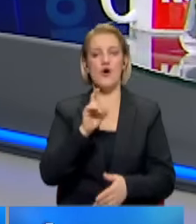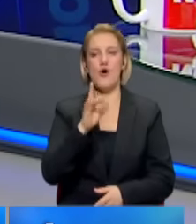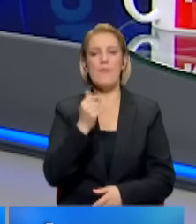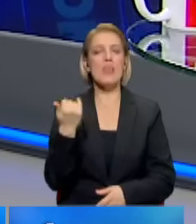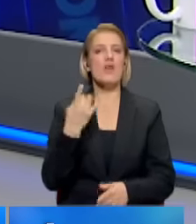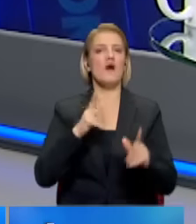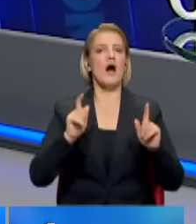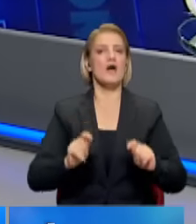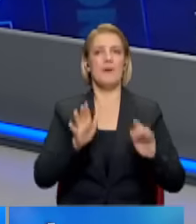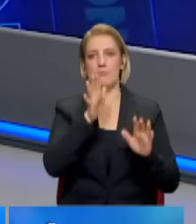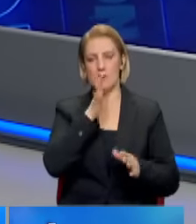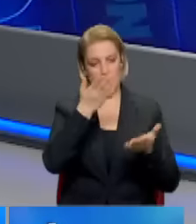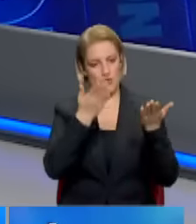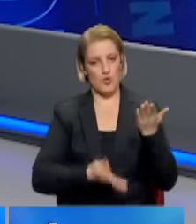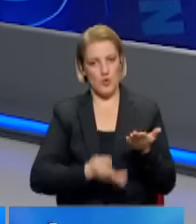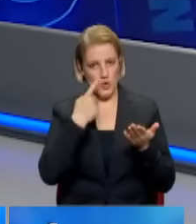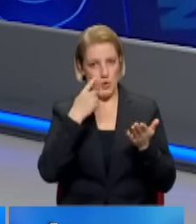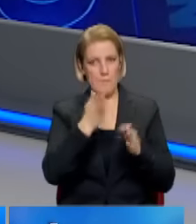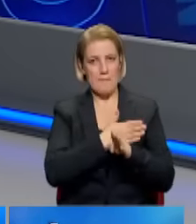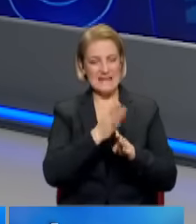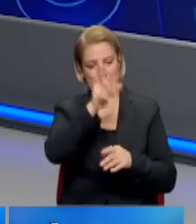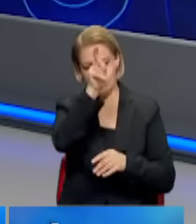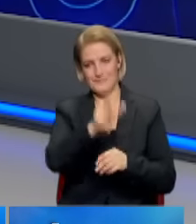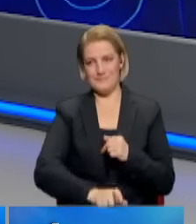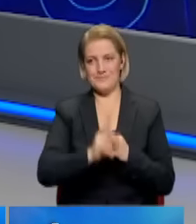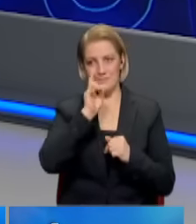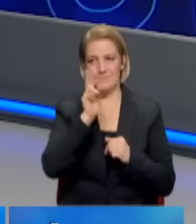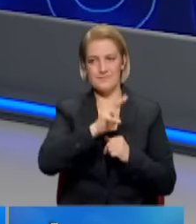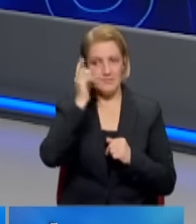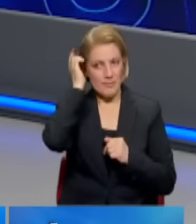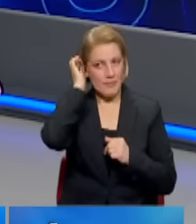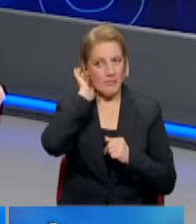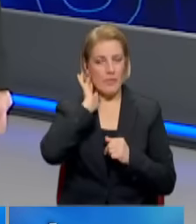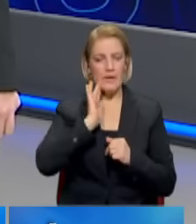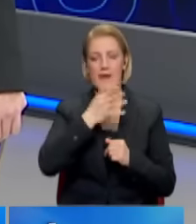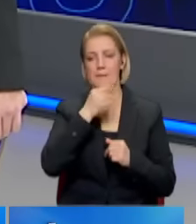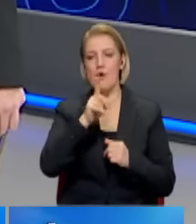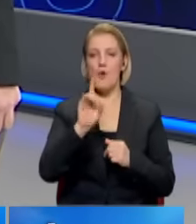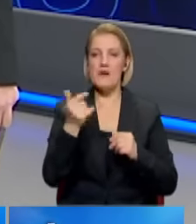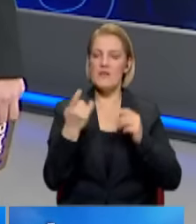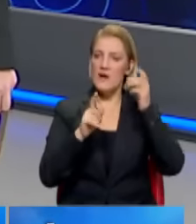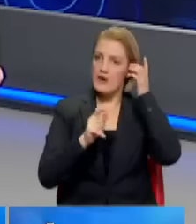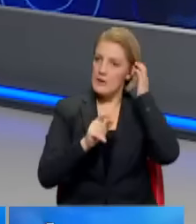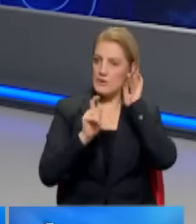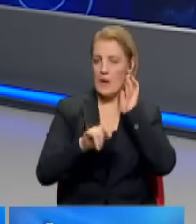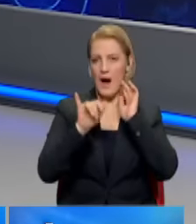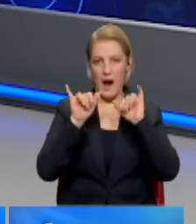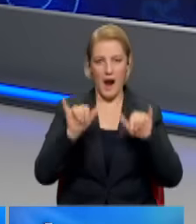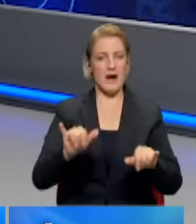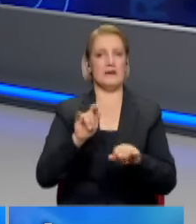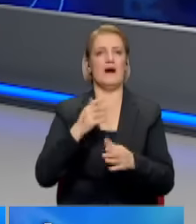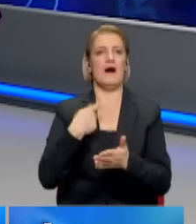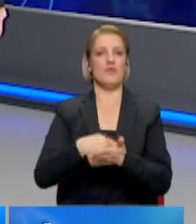kez yapabiliyordu. Şu fişini gördüğünüz market alışverişini emekli 15 kez yapabiliyordu. Peki aynı